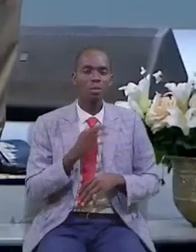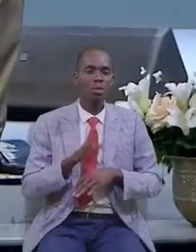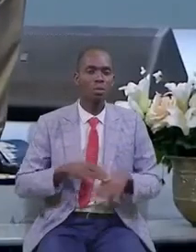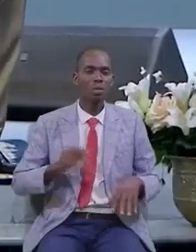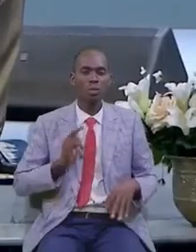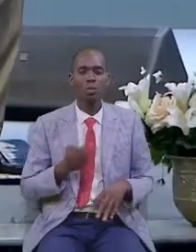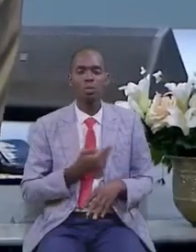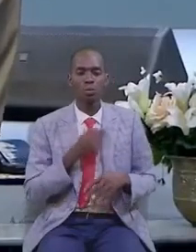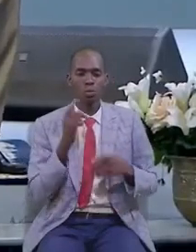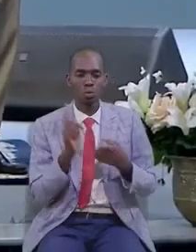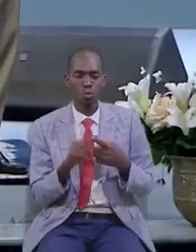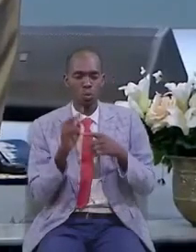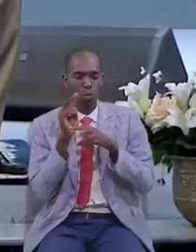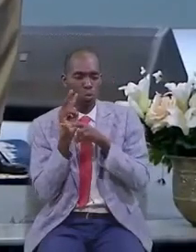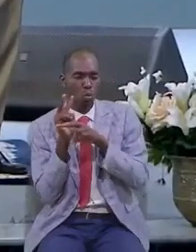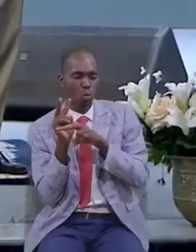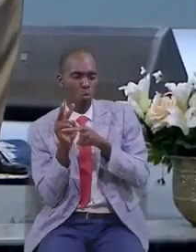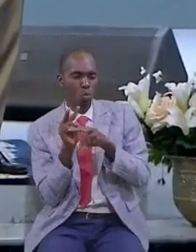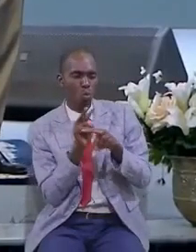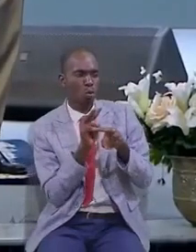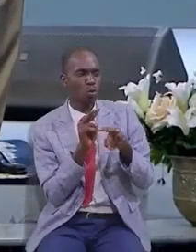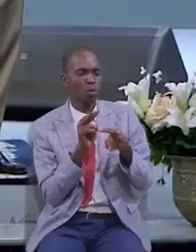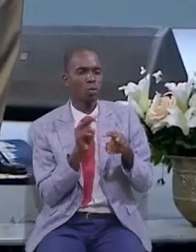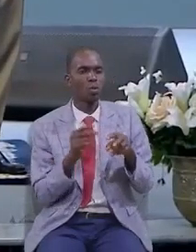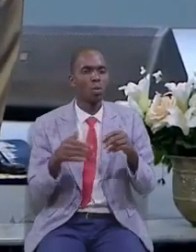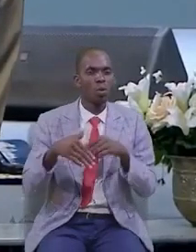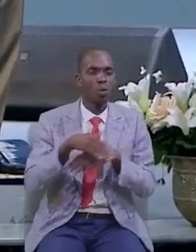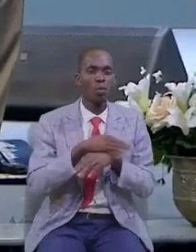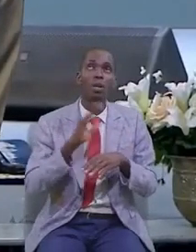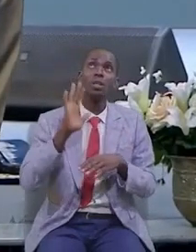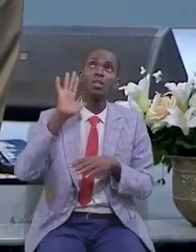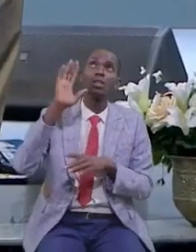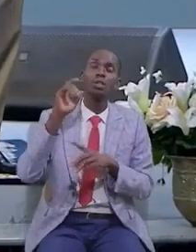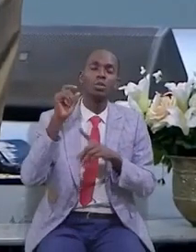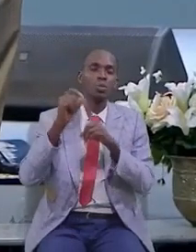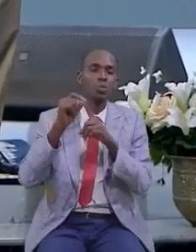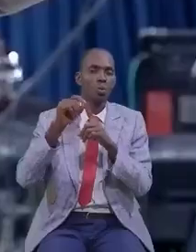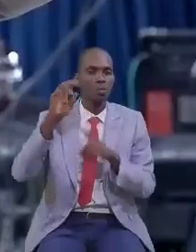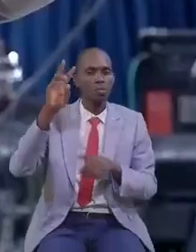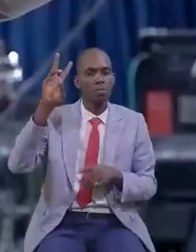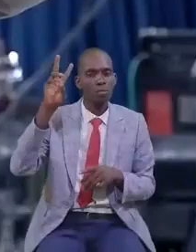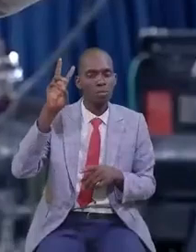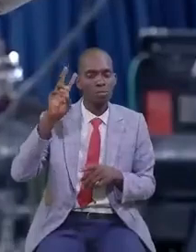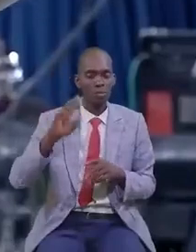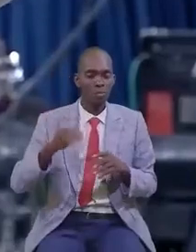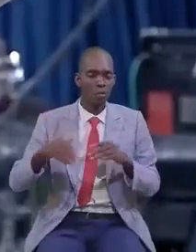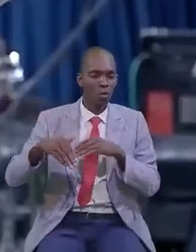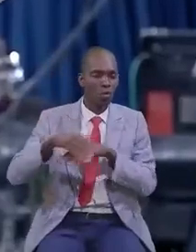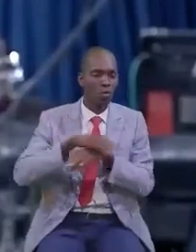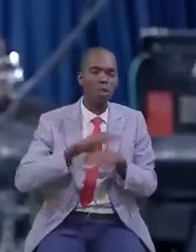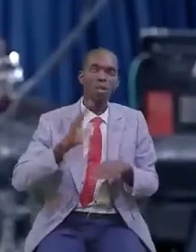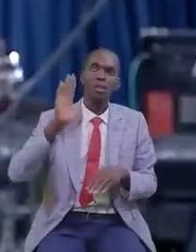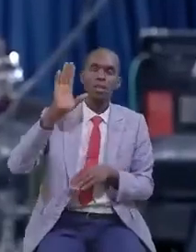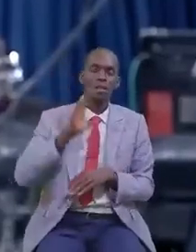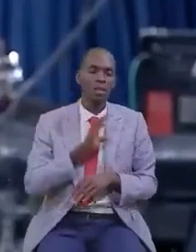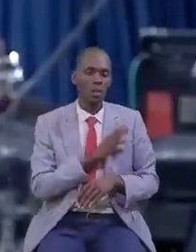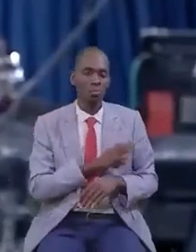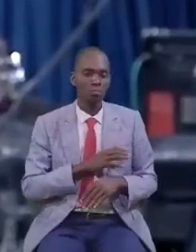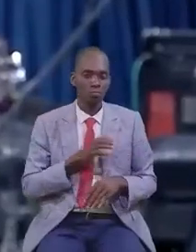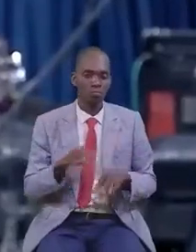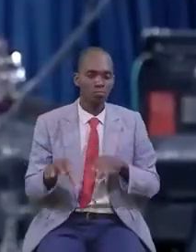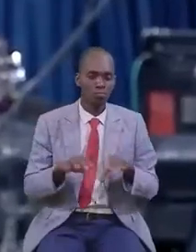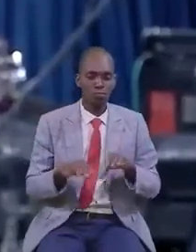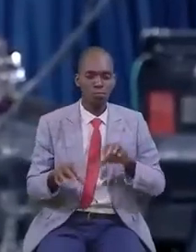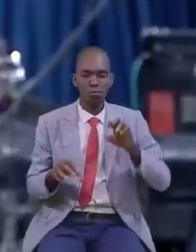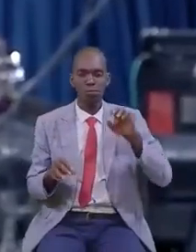watch over his word. ఆయన తన వాక్కుల మీద మనం గమని కలిగి ఉండాలని పిలిచాడు. Action. తన చర్యల మీద. His thoughts.